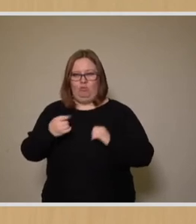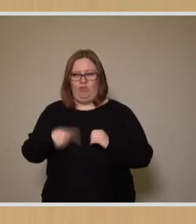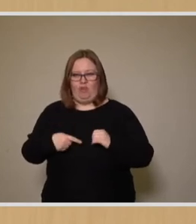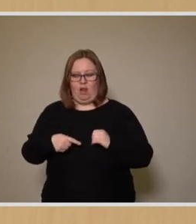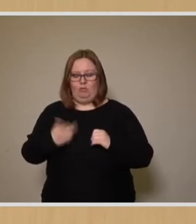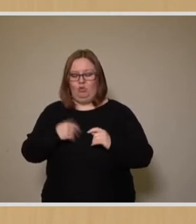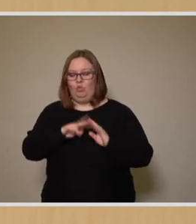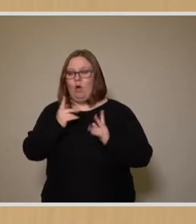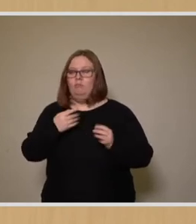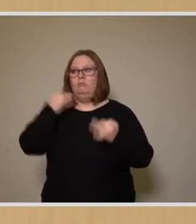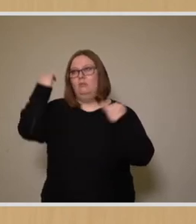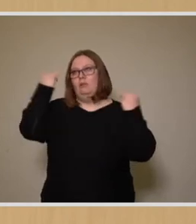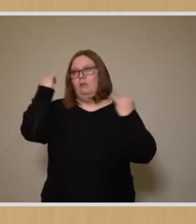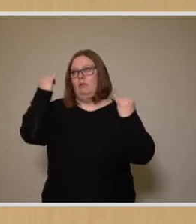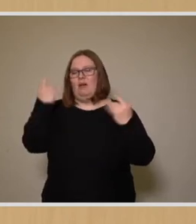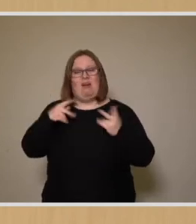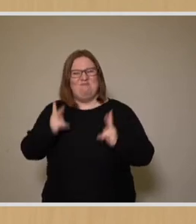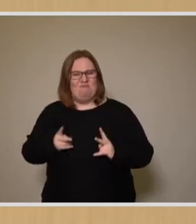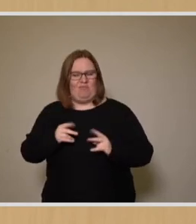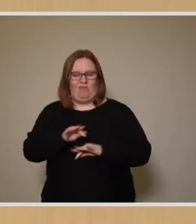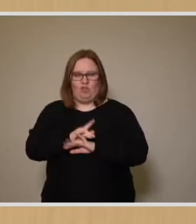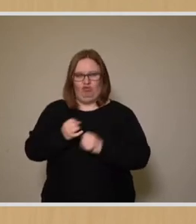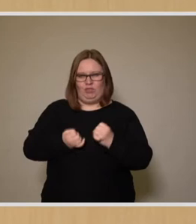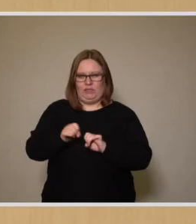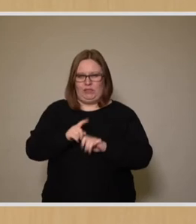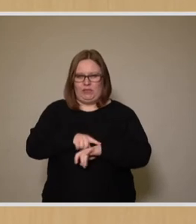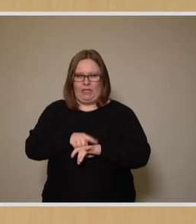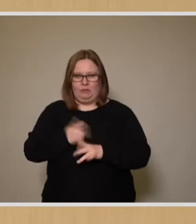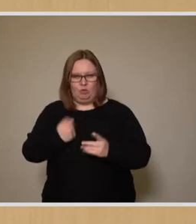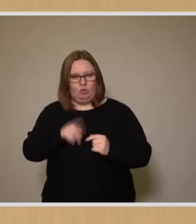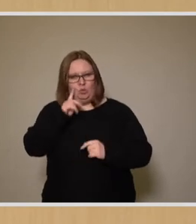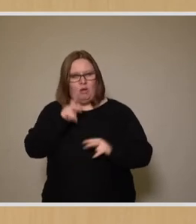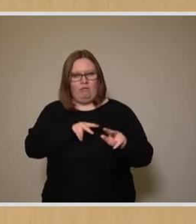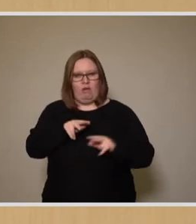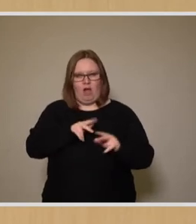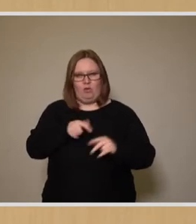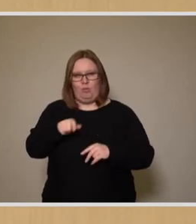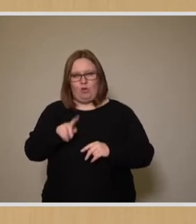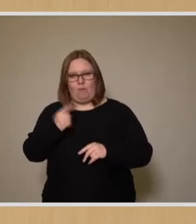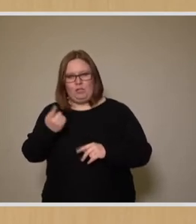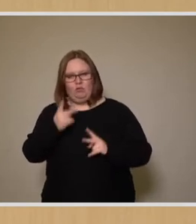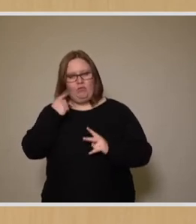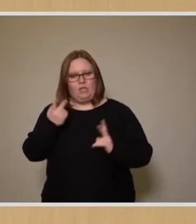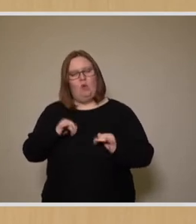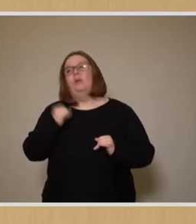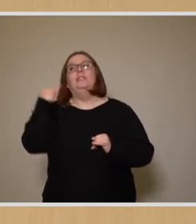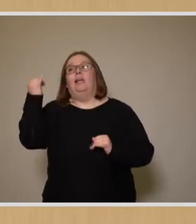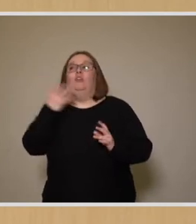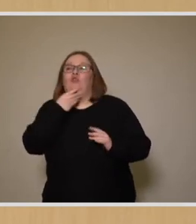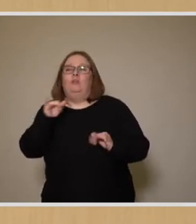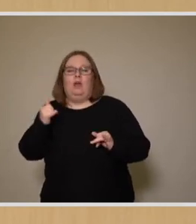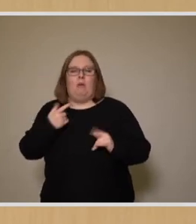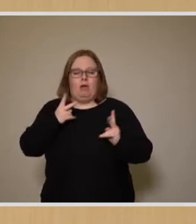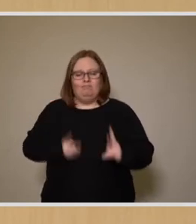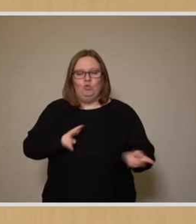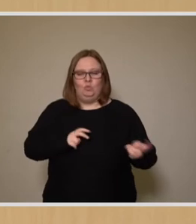nur Luftblasen, weil insbesondere in wirtschaftlich schwierigen Zeiten niemand außer der Verwaltung und dem Oberbürgermeister neben einer gut gemeinten Idee einen